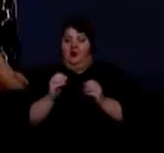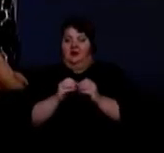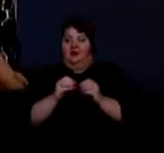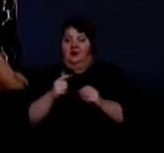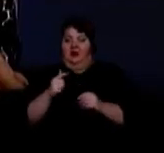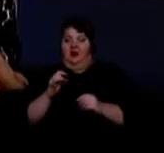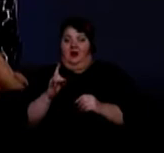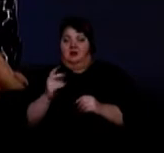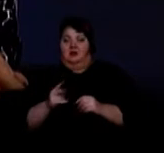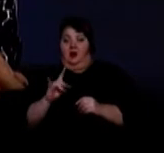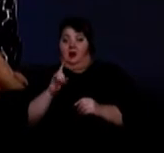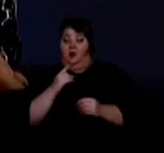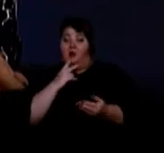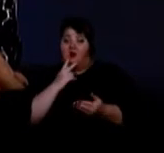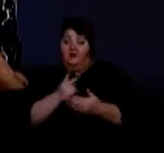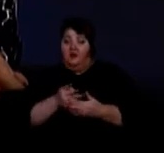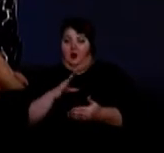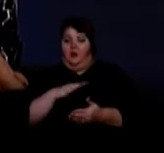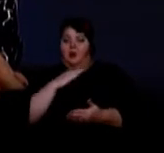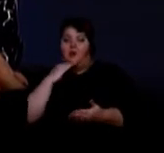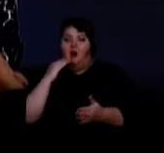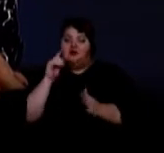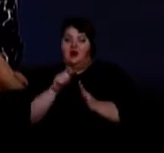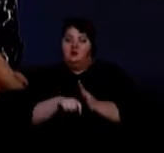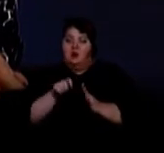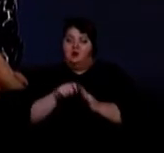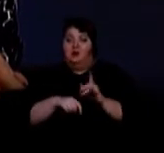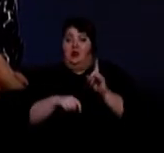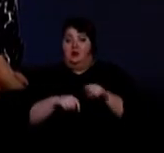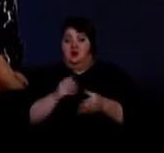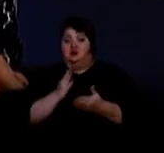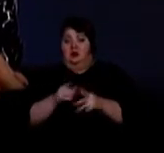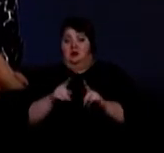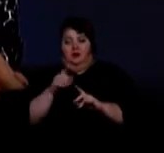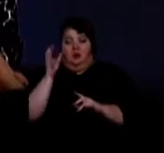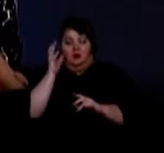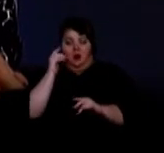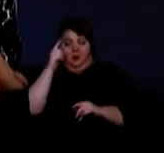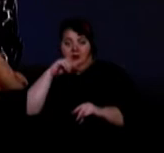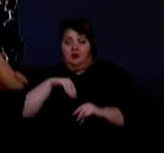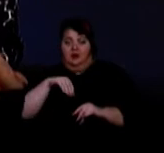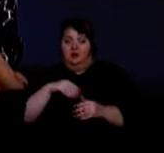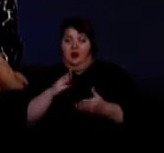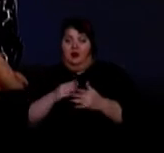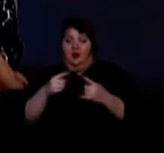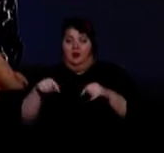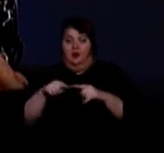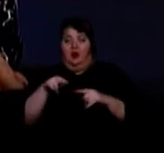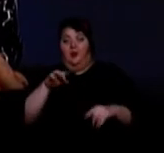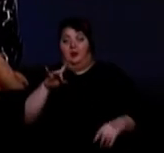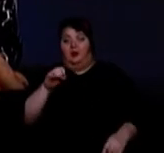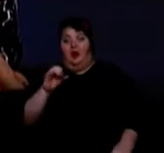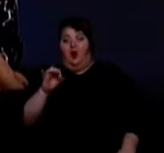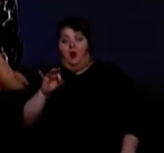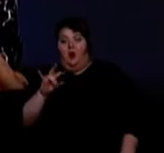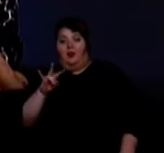Гц. Ребенок видит, была масса экспериментов. Есть даже такая наука, как, знаете, психология, и есть раздел пренатальная